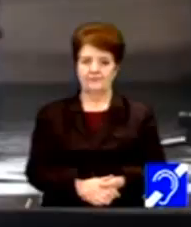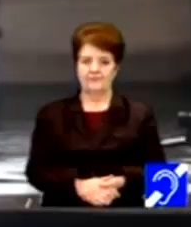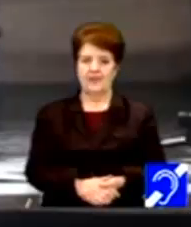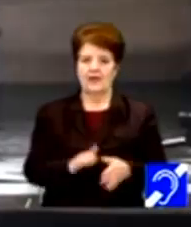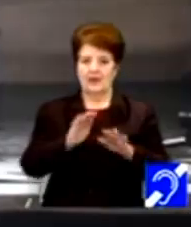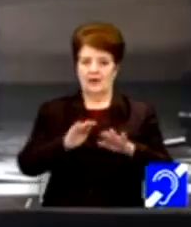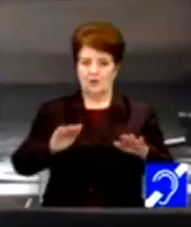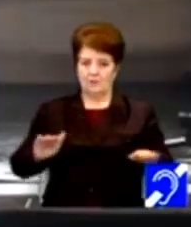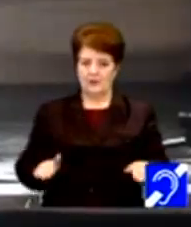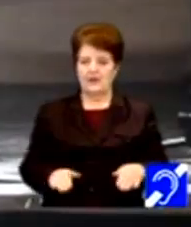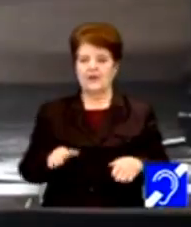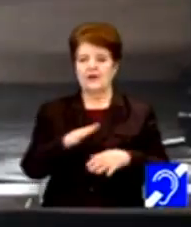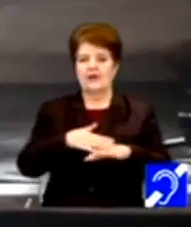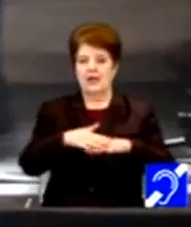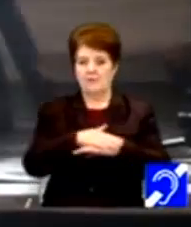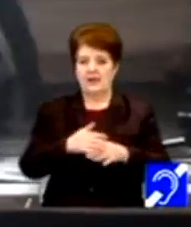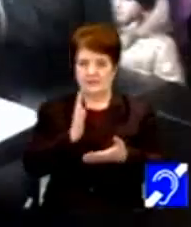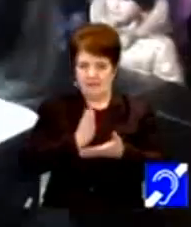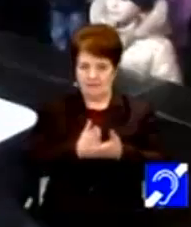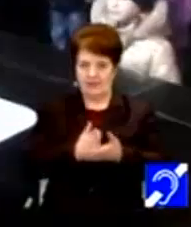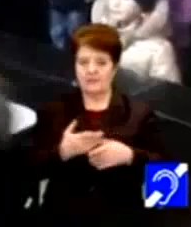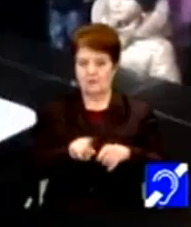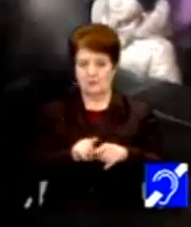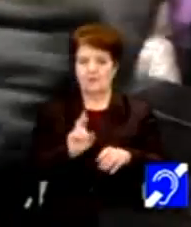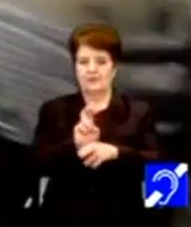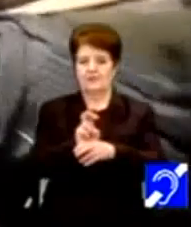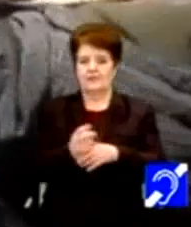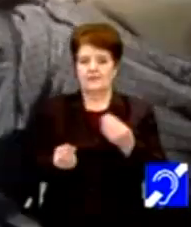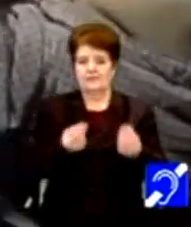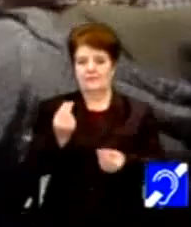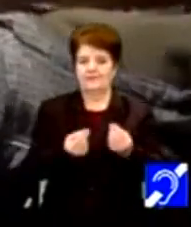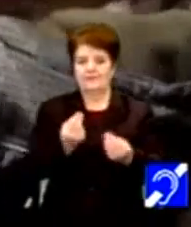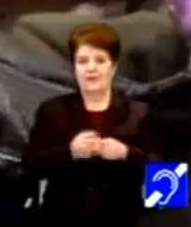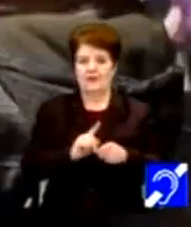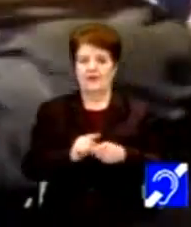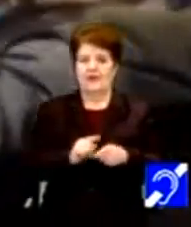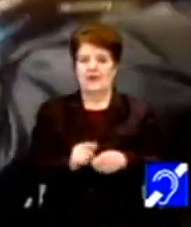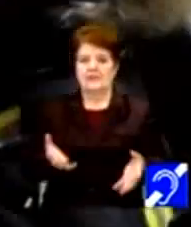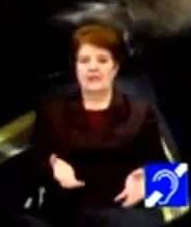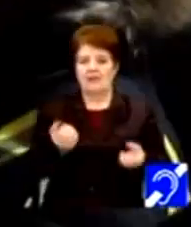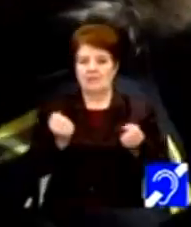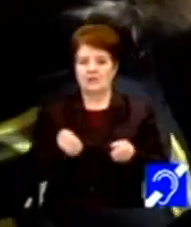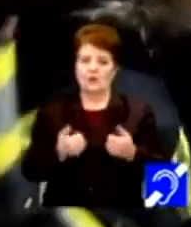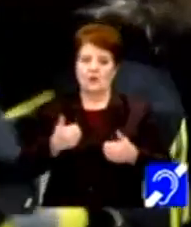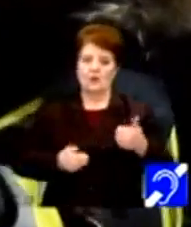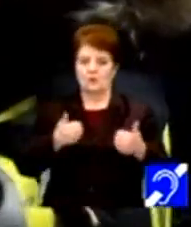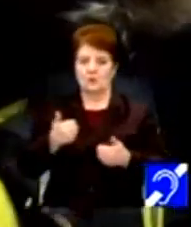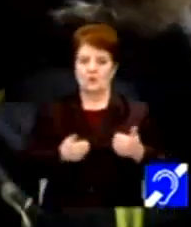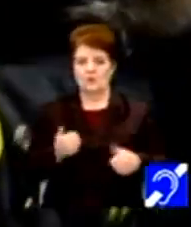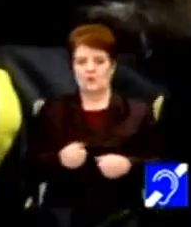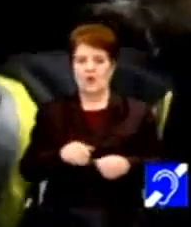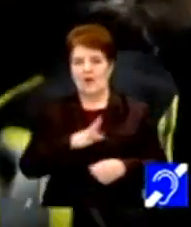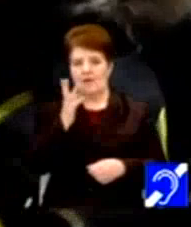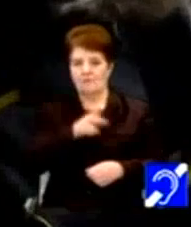Și copiii aflați în piața Marii Adunări Naționale au putut să intre în rolul de salvator participând la câteva concursuri. Cei mai buni au fost premiați